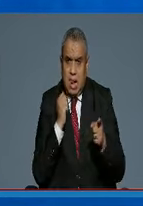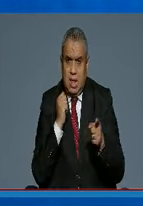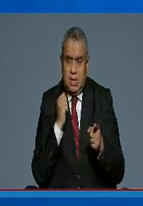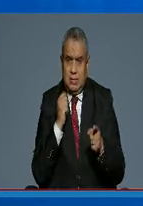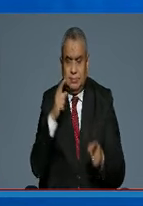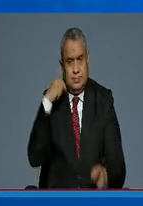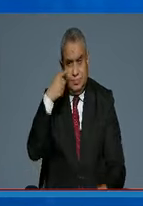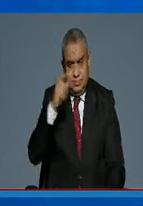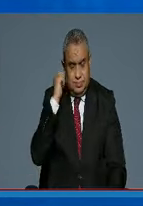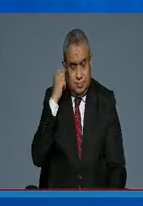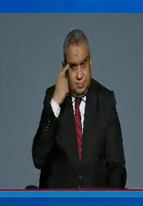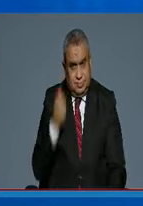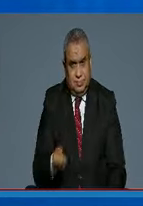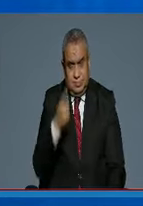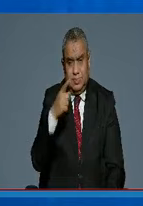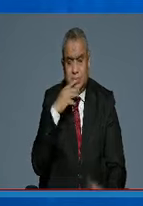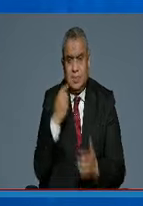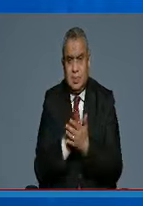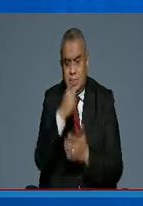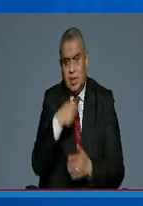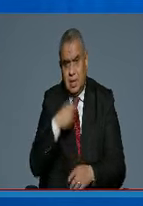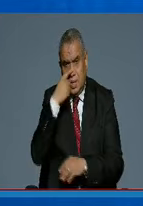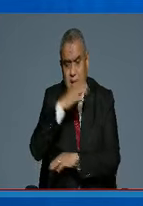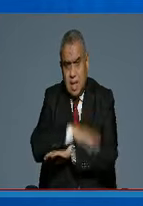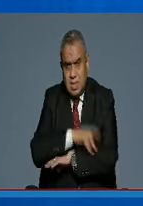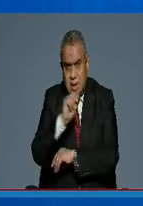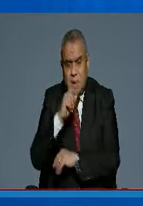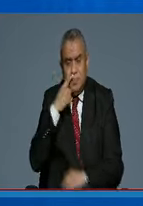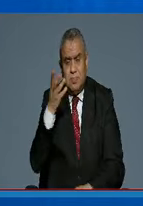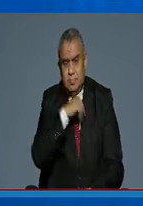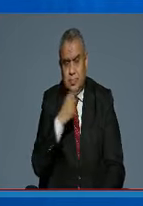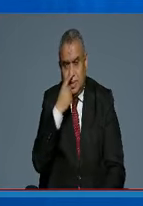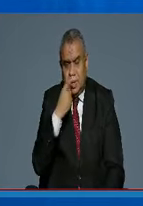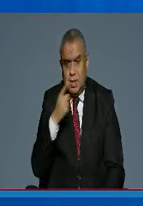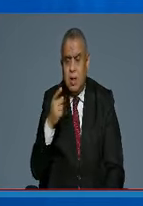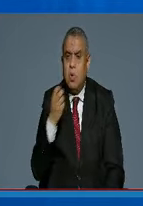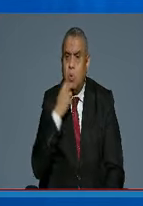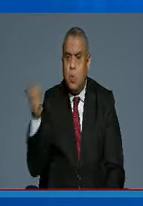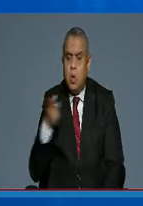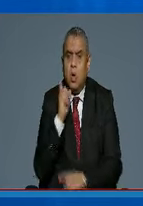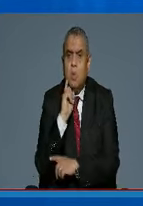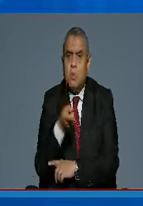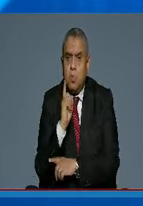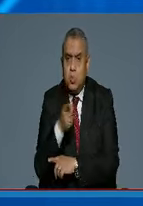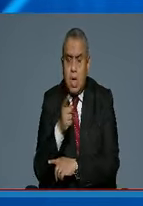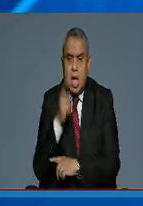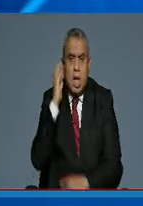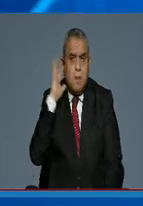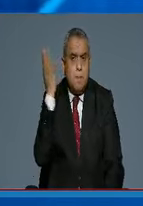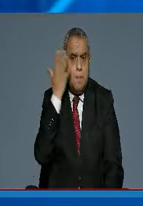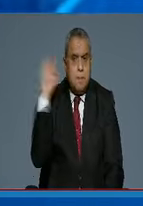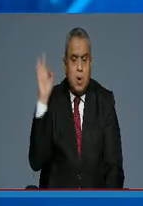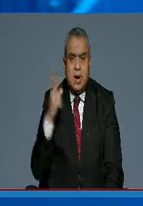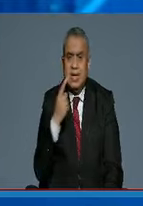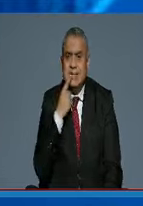رايي ومع كامل الاحترام للجميع هو اعظم مدير فني اجنبي خلال سنه